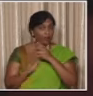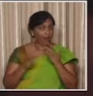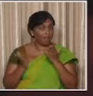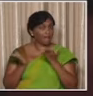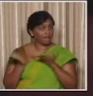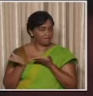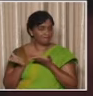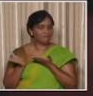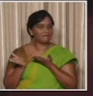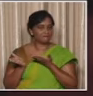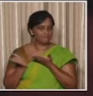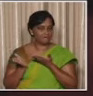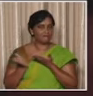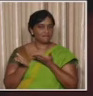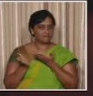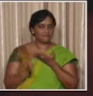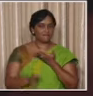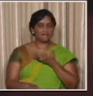නොවේ.